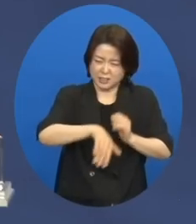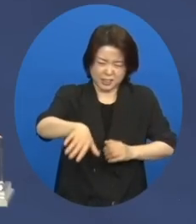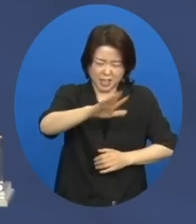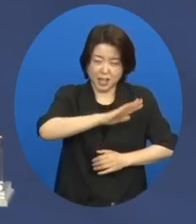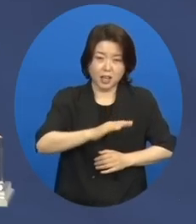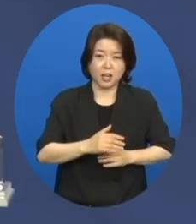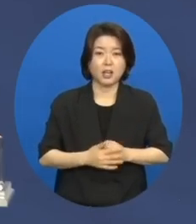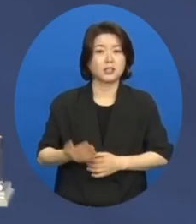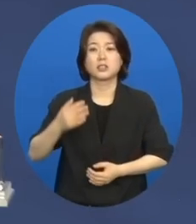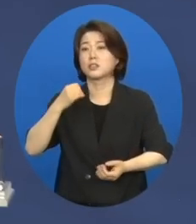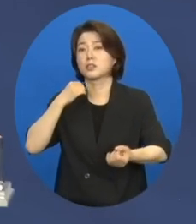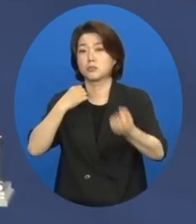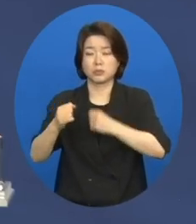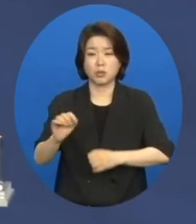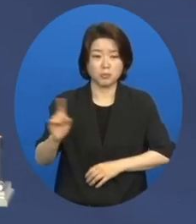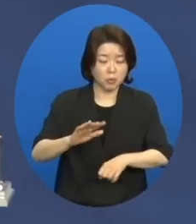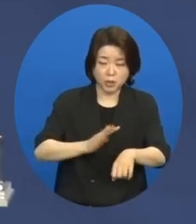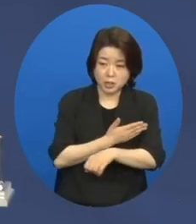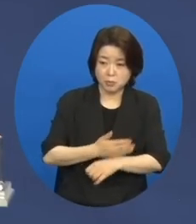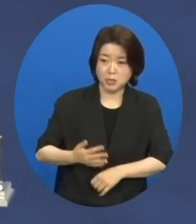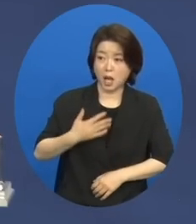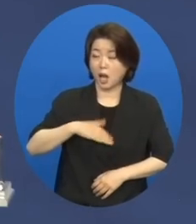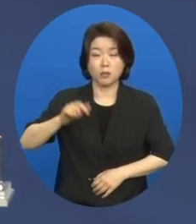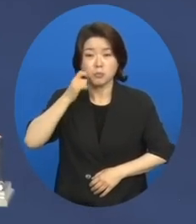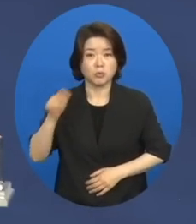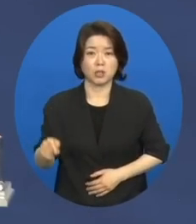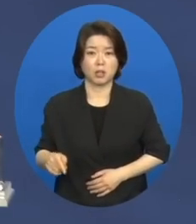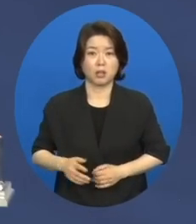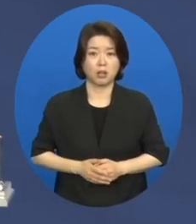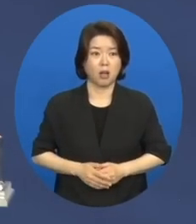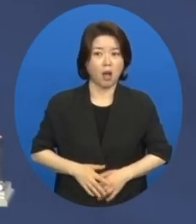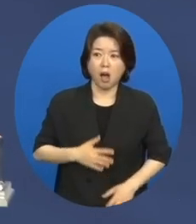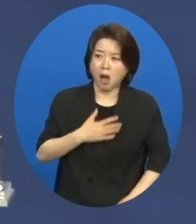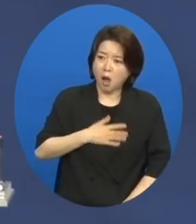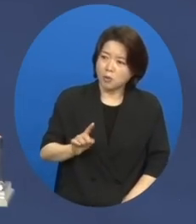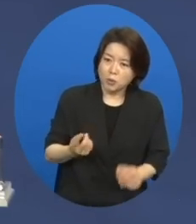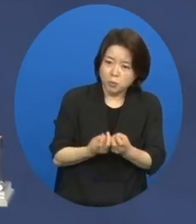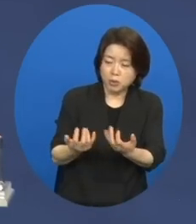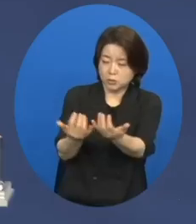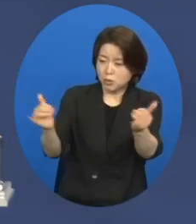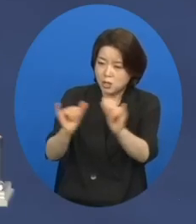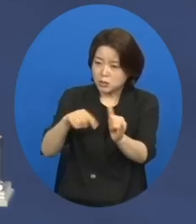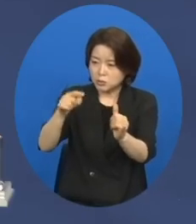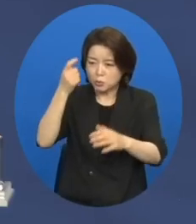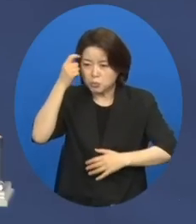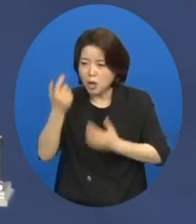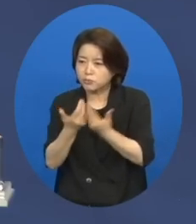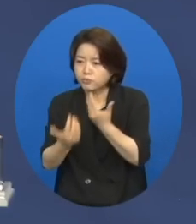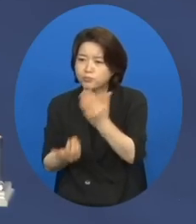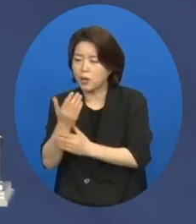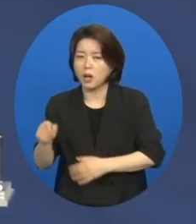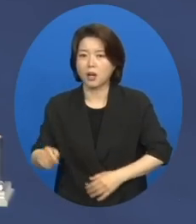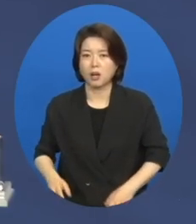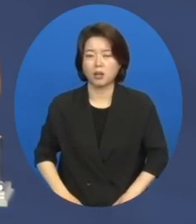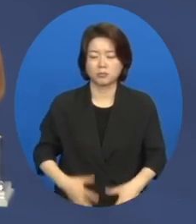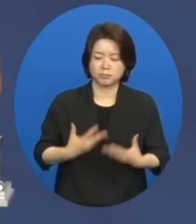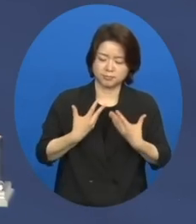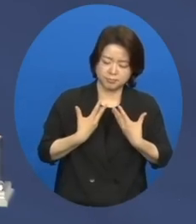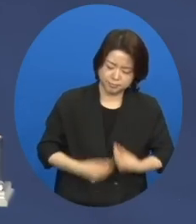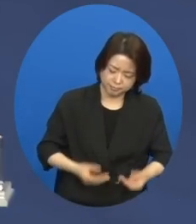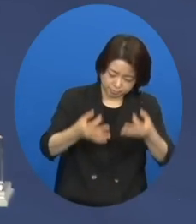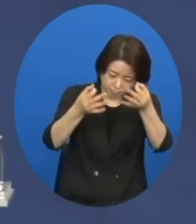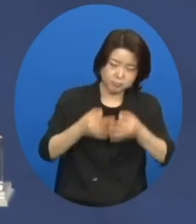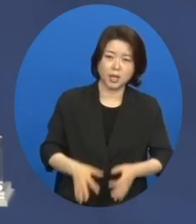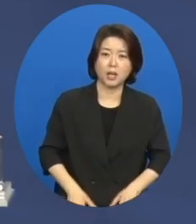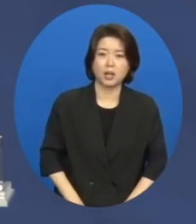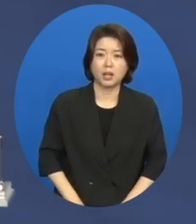그런데도 뭐가 잘못됐는지를 알 수가 없는 거예요. 미치겠는 거예요. 그 절망 가운데 털썩 주저앉아서 저희가